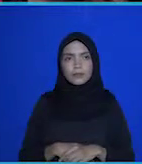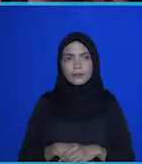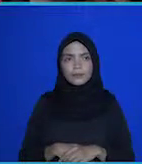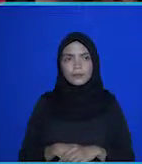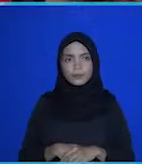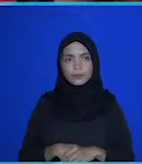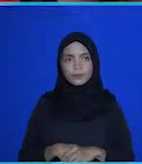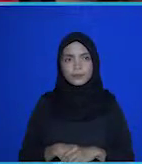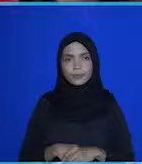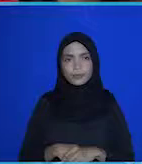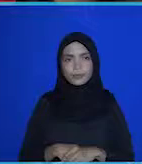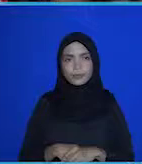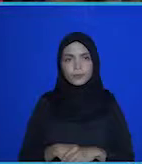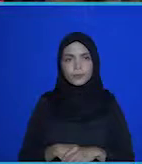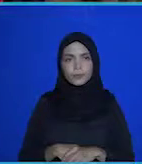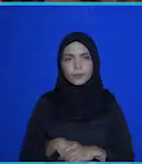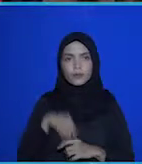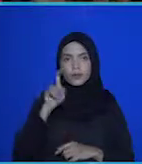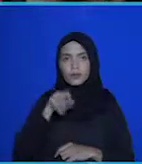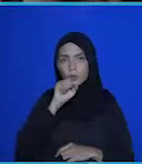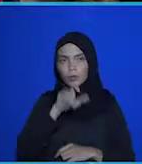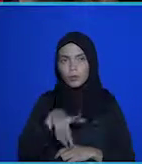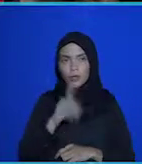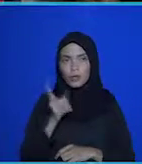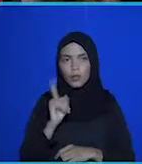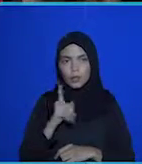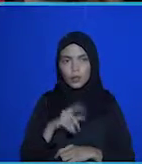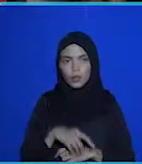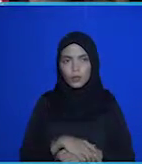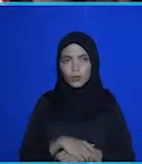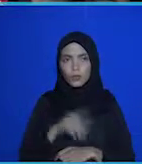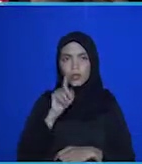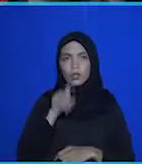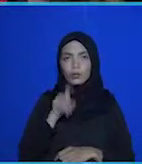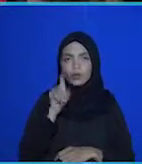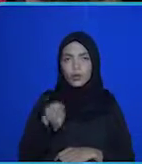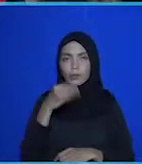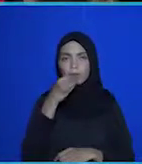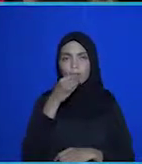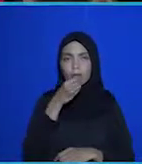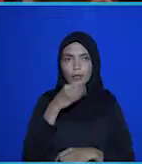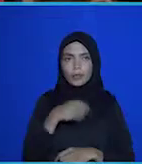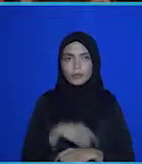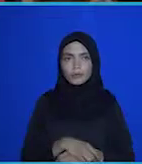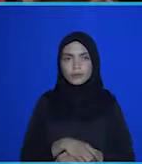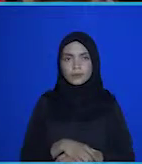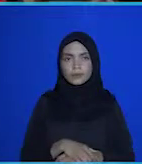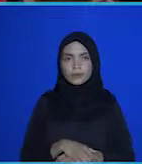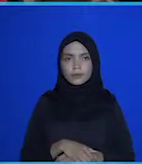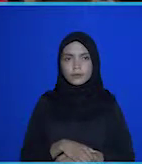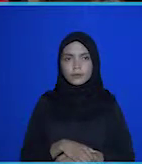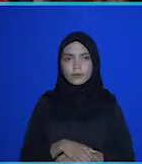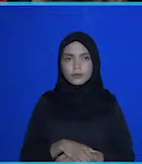Perlu kami informasikan rekan-rekan media bahwa pemenuhan kebutuhan makanan yang sudah kami lakukan berupa cadangan